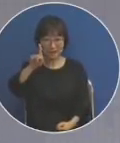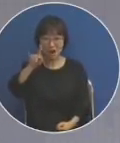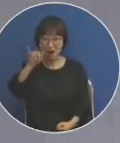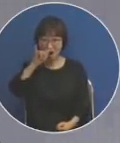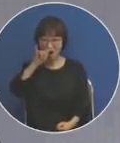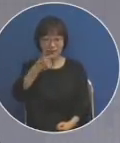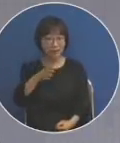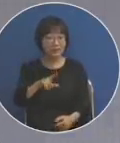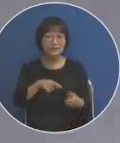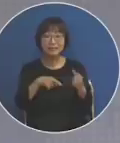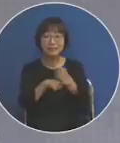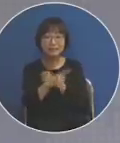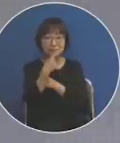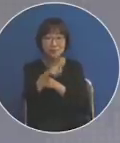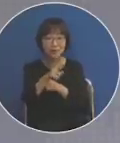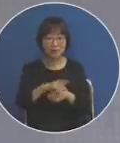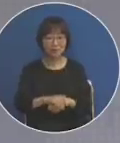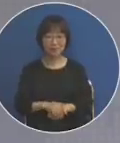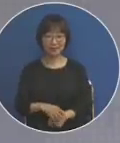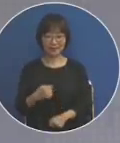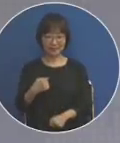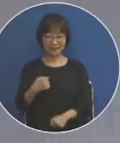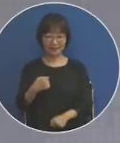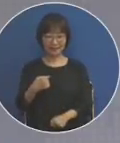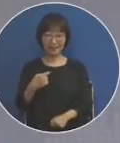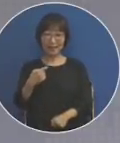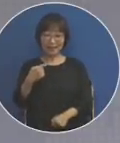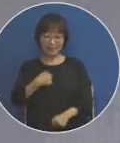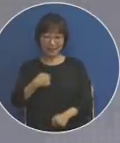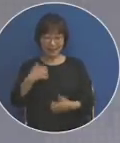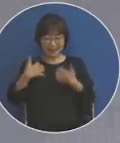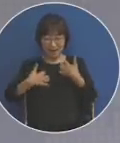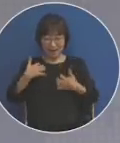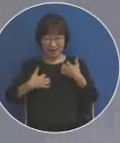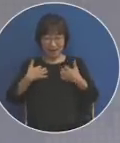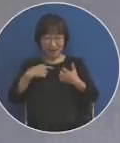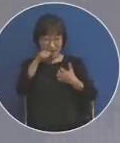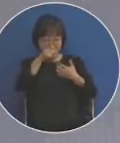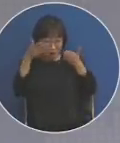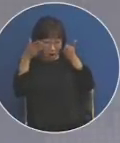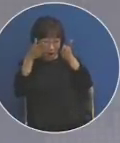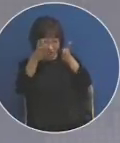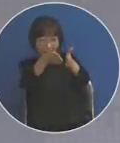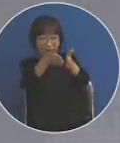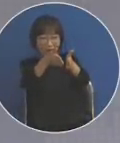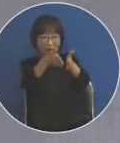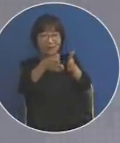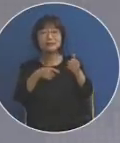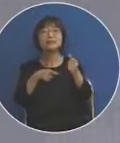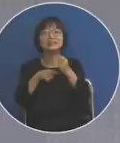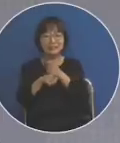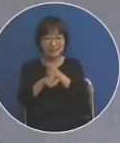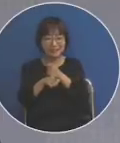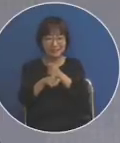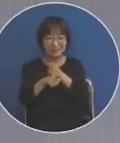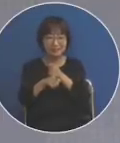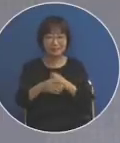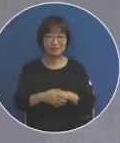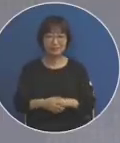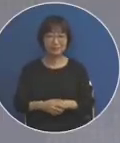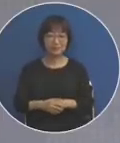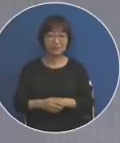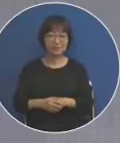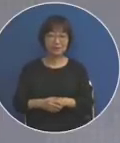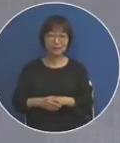that name mean? 내 기쁨은 너에게 있다. 그 말입니다. It means my joy and delight is in you.